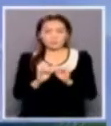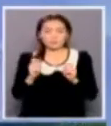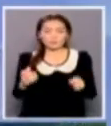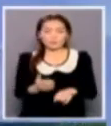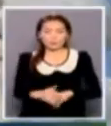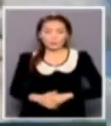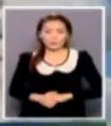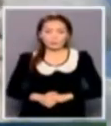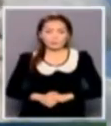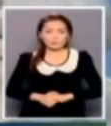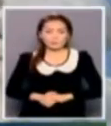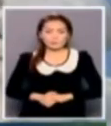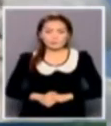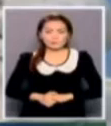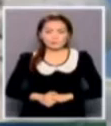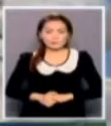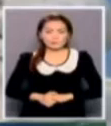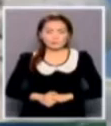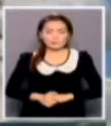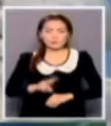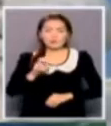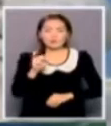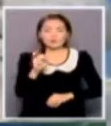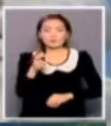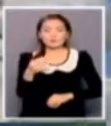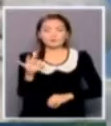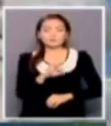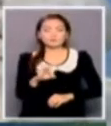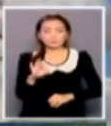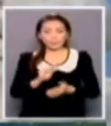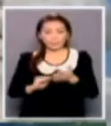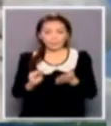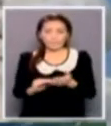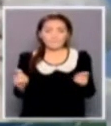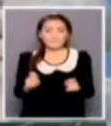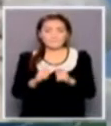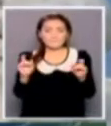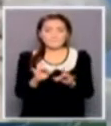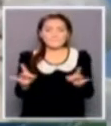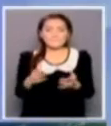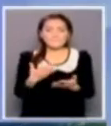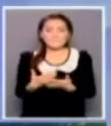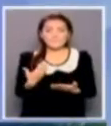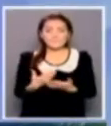шертті. Тәкен Әлімқұловтың Абай туралы жазған «Жұмбақ жан» дейтін үлкен кітабы бар. Сонда айтатын сөзі